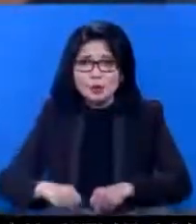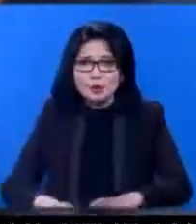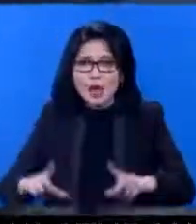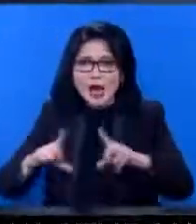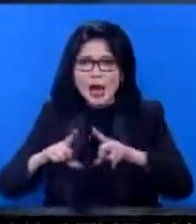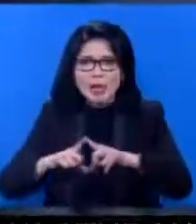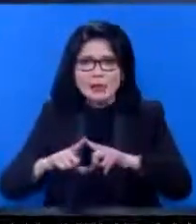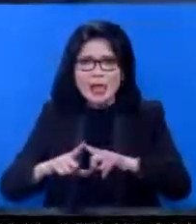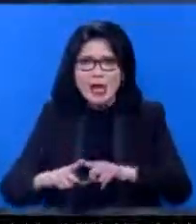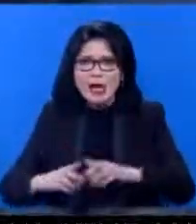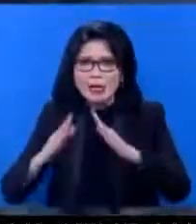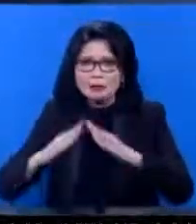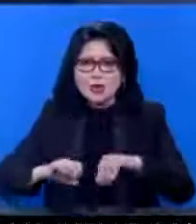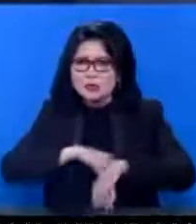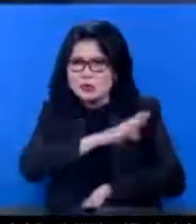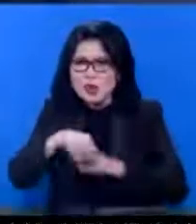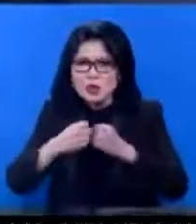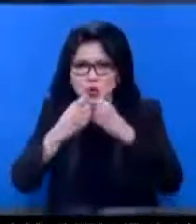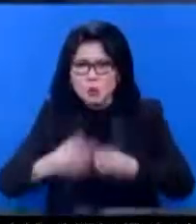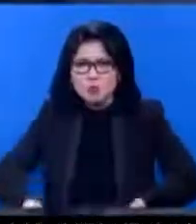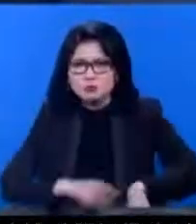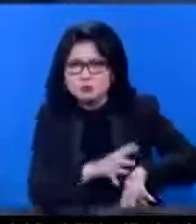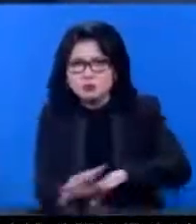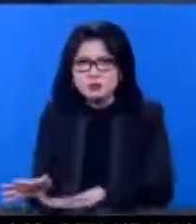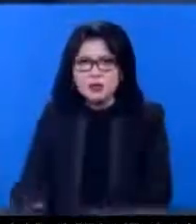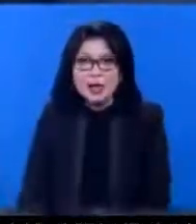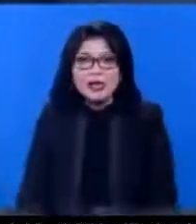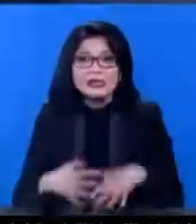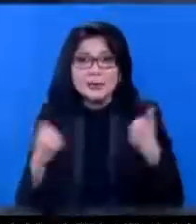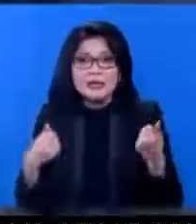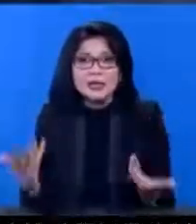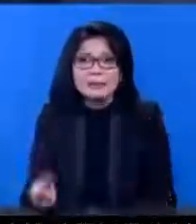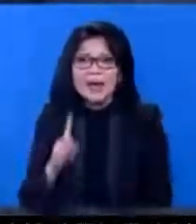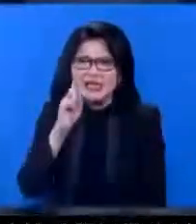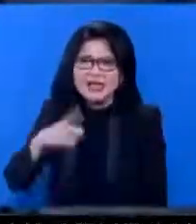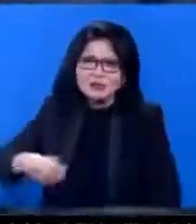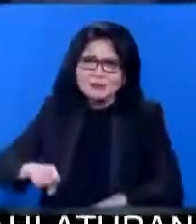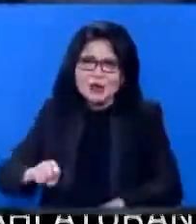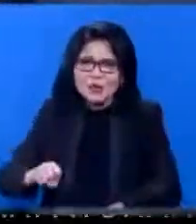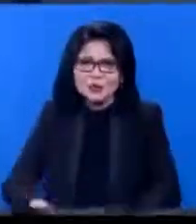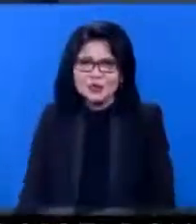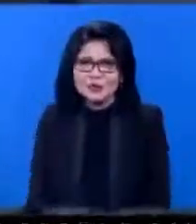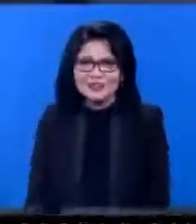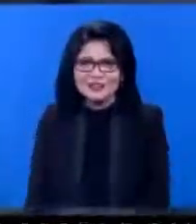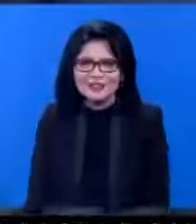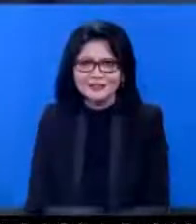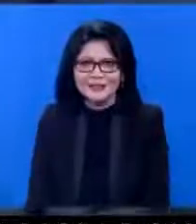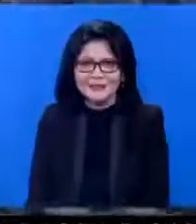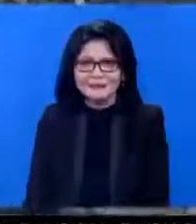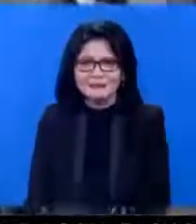perabotan alat-alat dapur sama rumahnya itu. Yang bisa diselamatkan apa? Sepeda motornya cuma, karena nyangkut ke pondasi